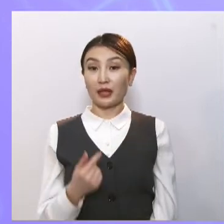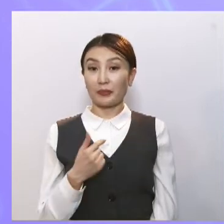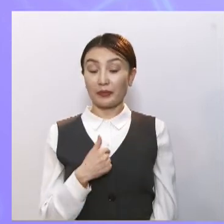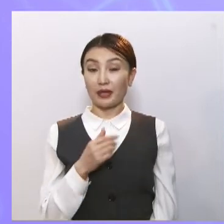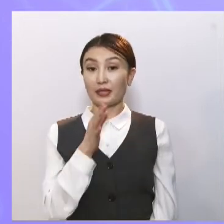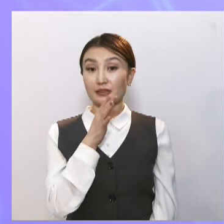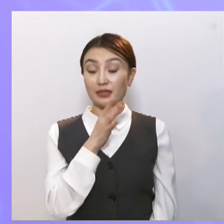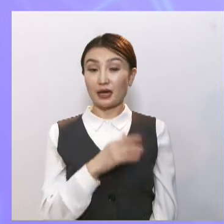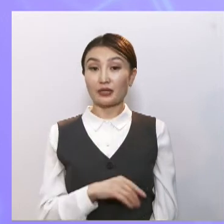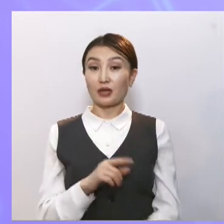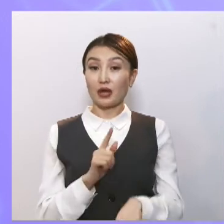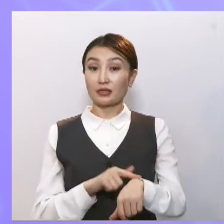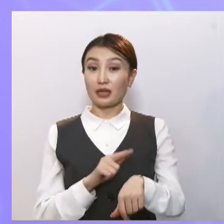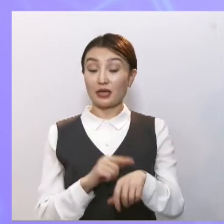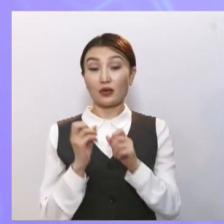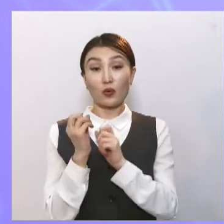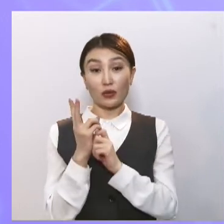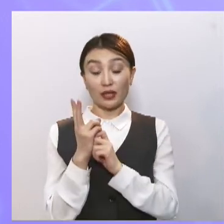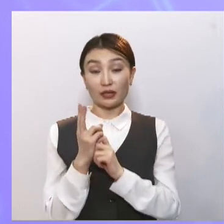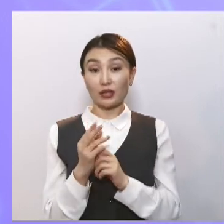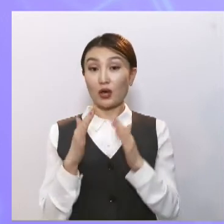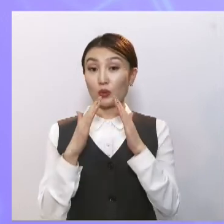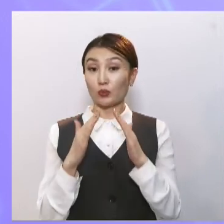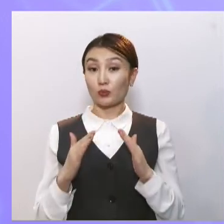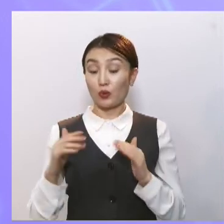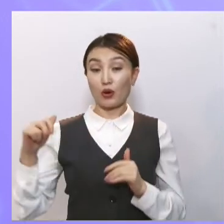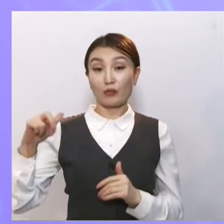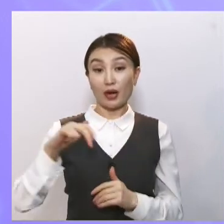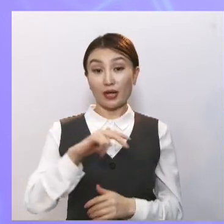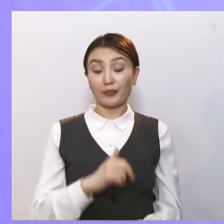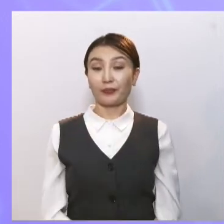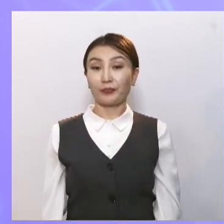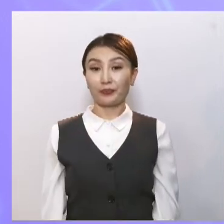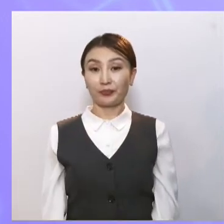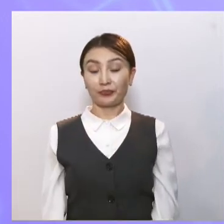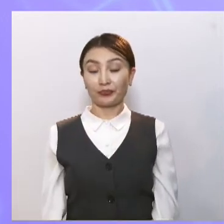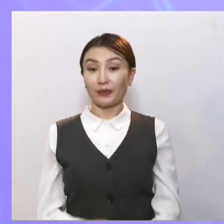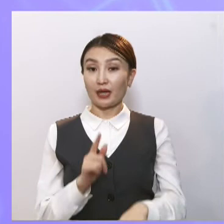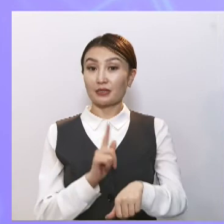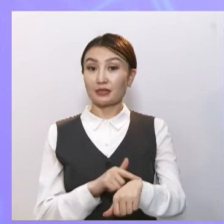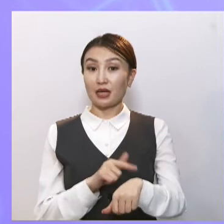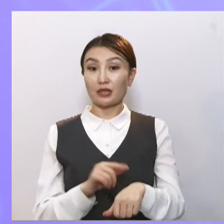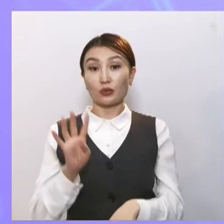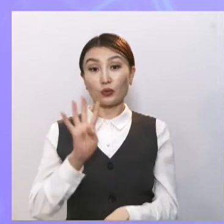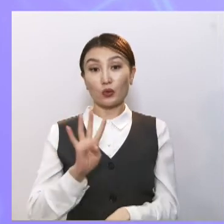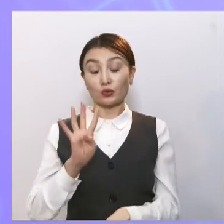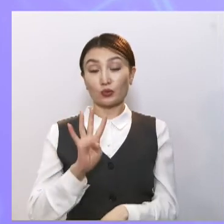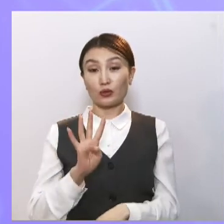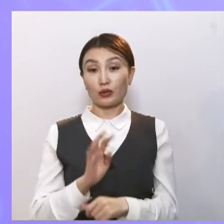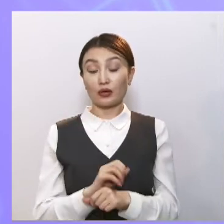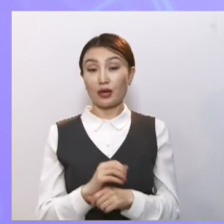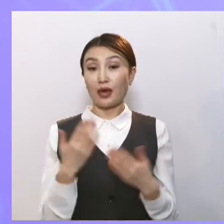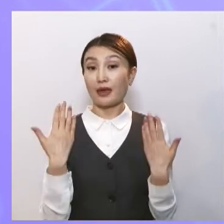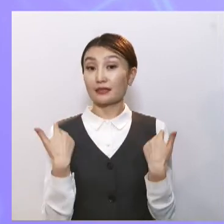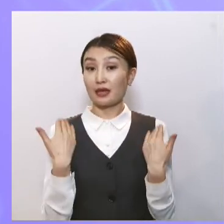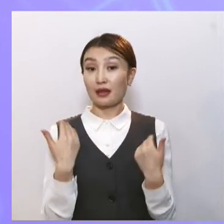Мен саат 12-де үйгі барамын. Саат 4-ті